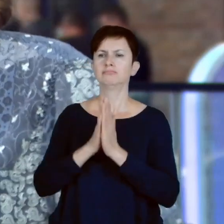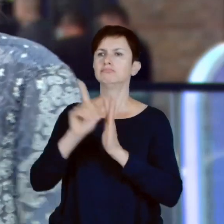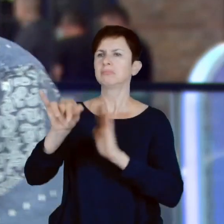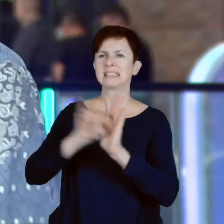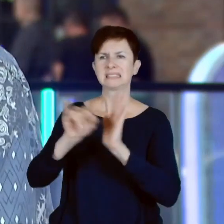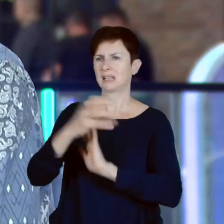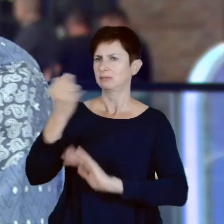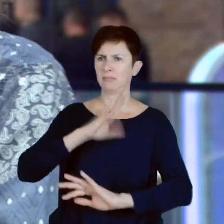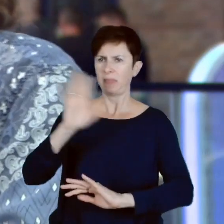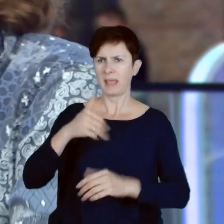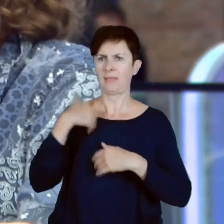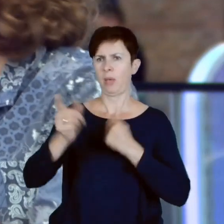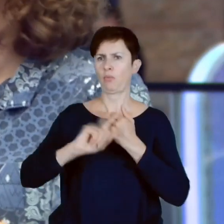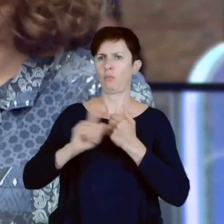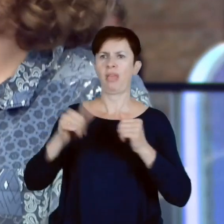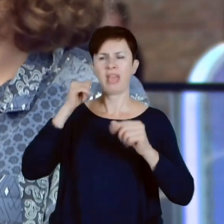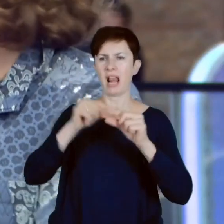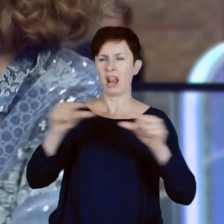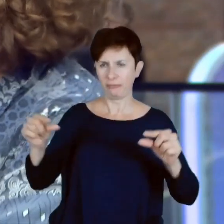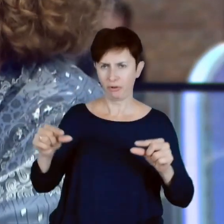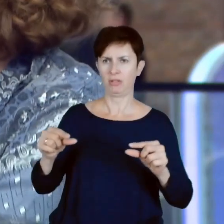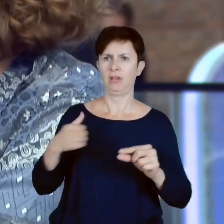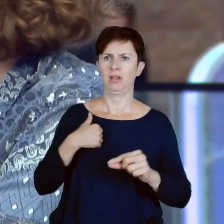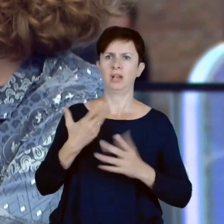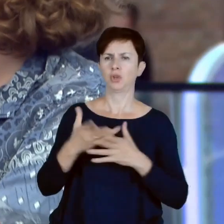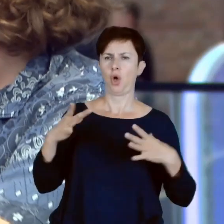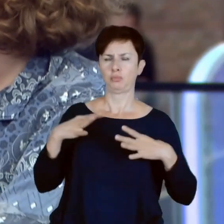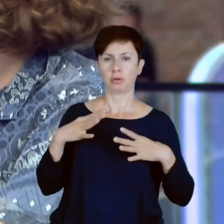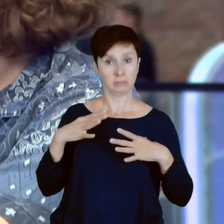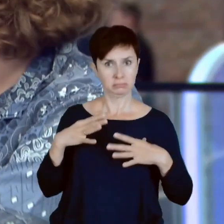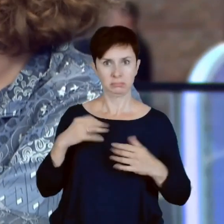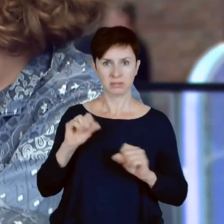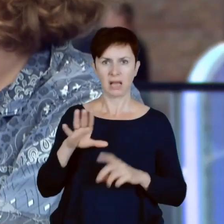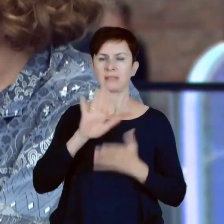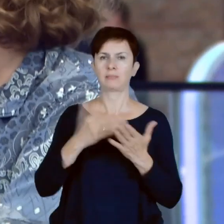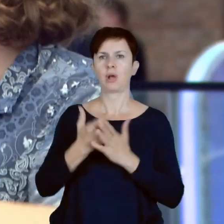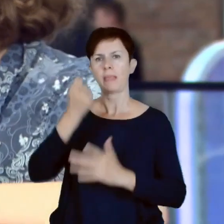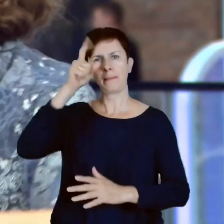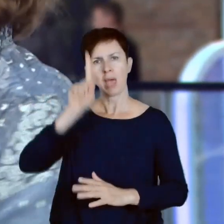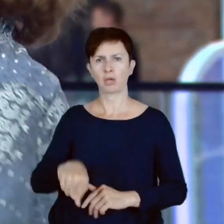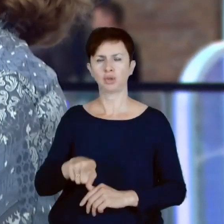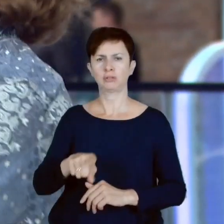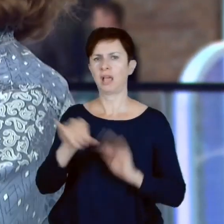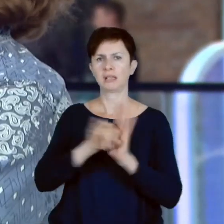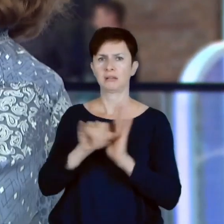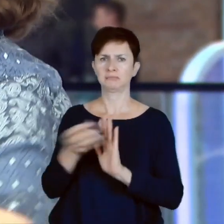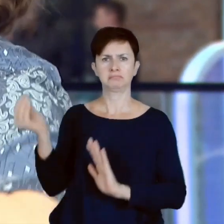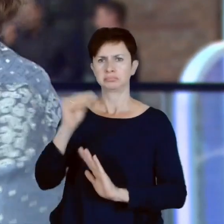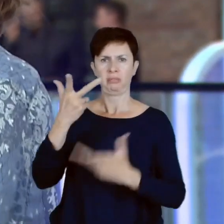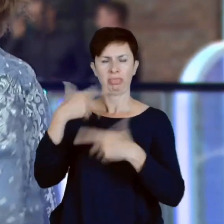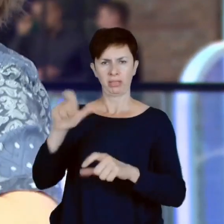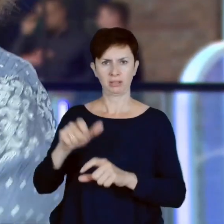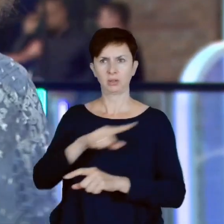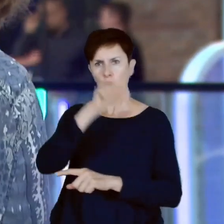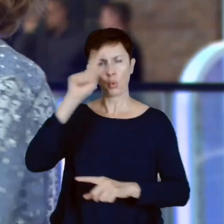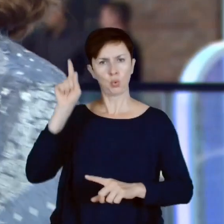z jednej strony krytyczne myślenie różnie, ale to właśnie odcięcie się od bodźców i dbanie o siebie jest jakąś wartością